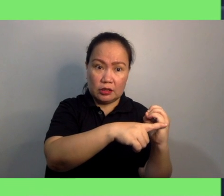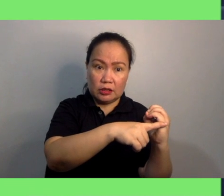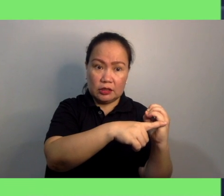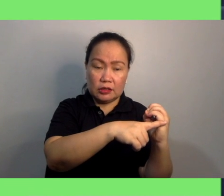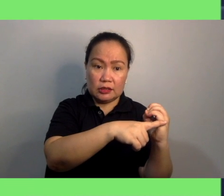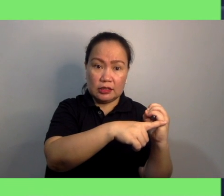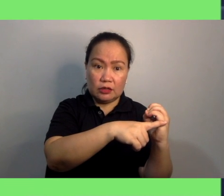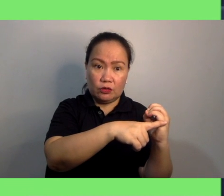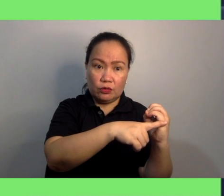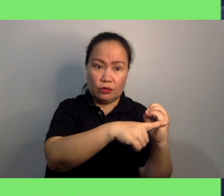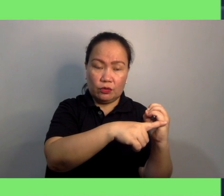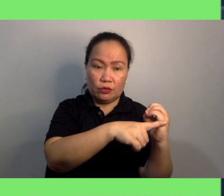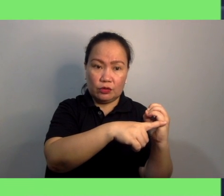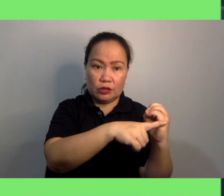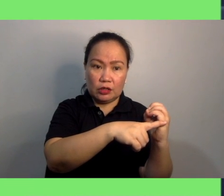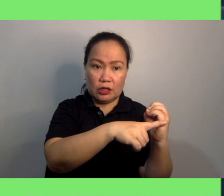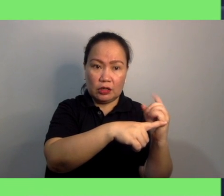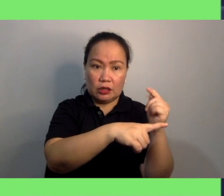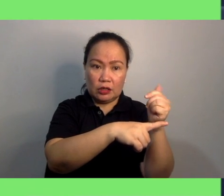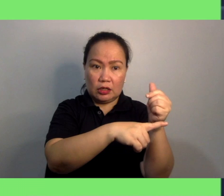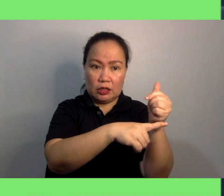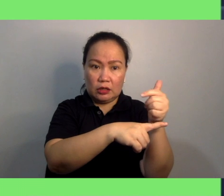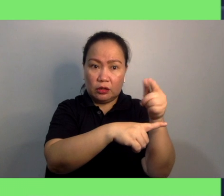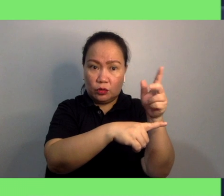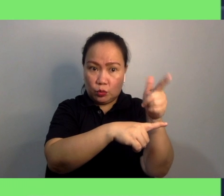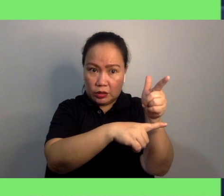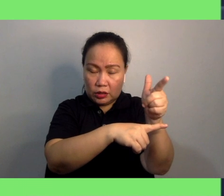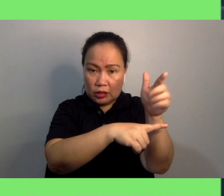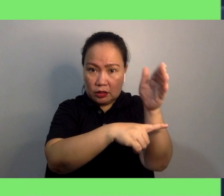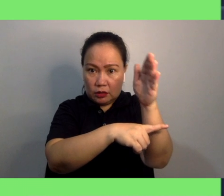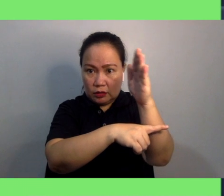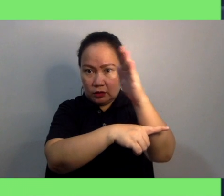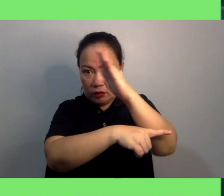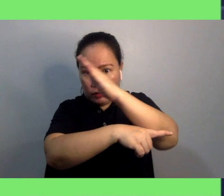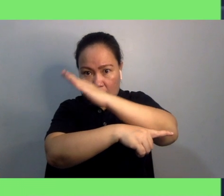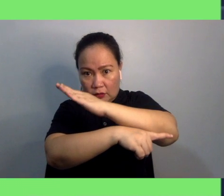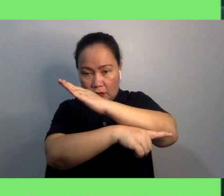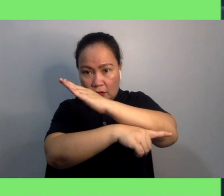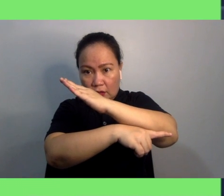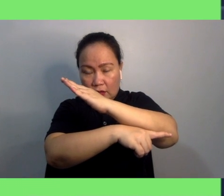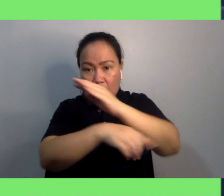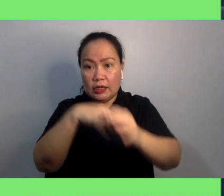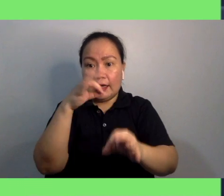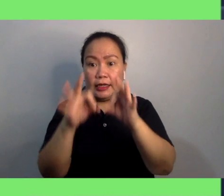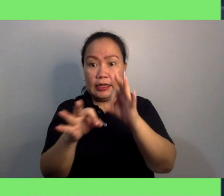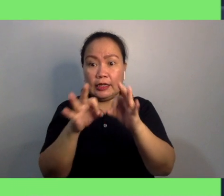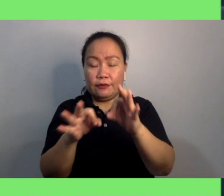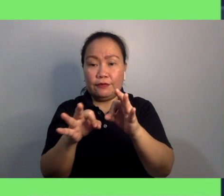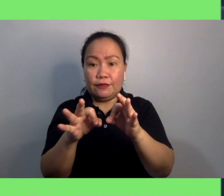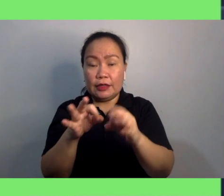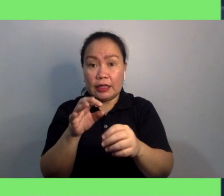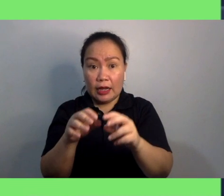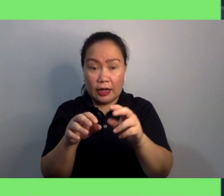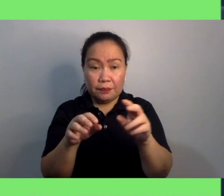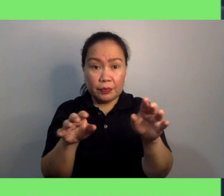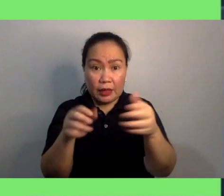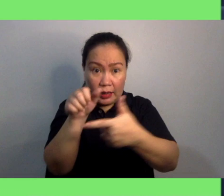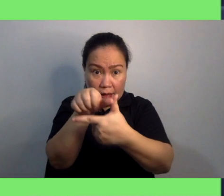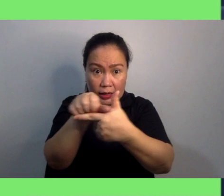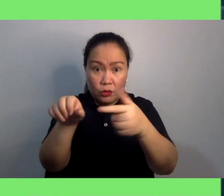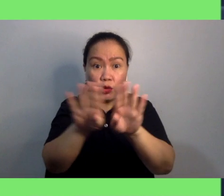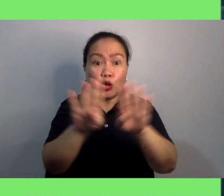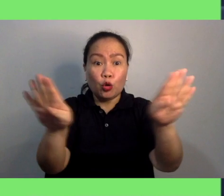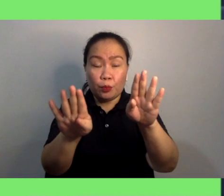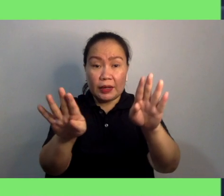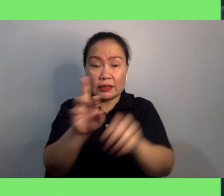Kaya 120. So, inner scale kapag ang angle mo ay nag-open o nag-rotate from the right. So,